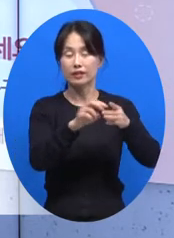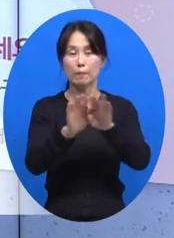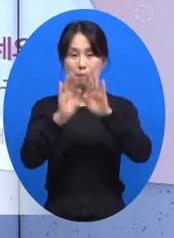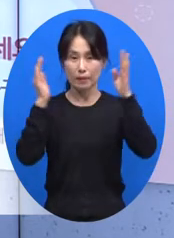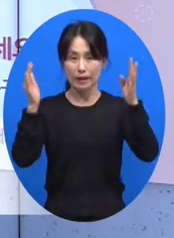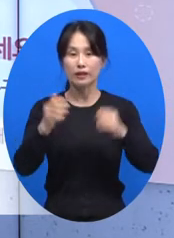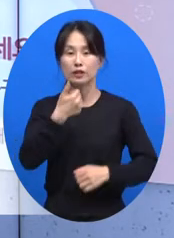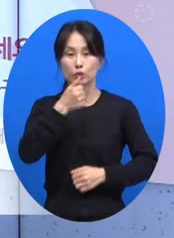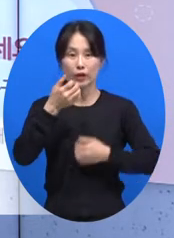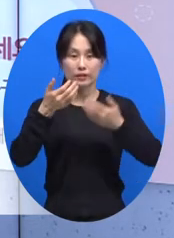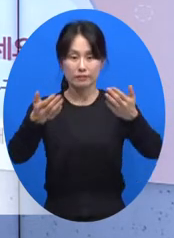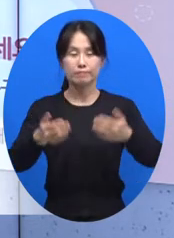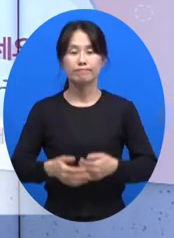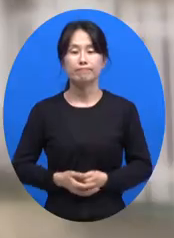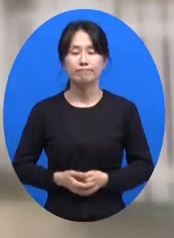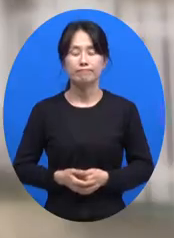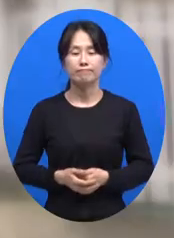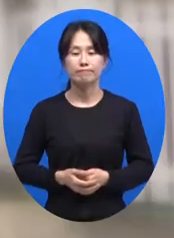최창순 기자가 보도합니다.